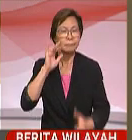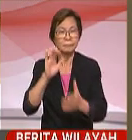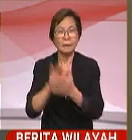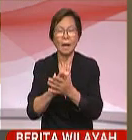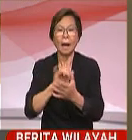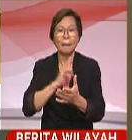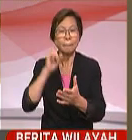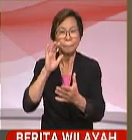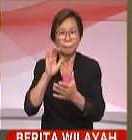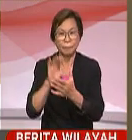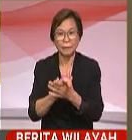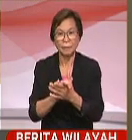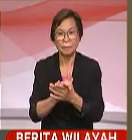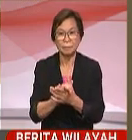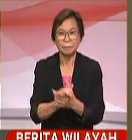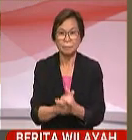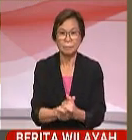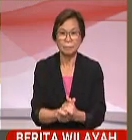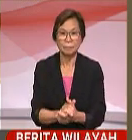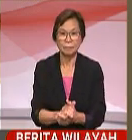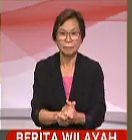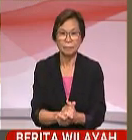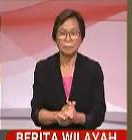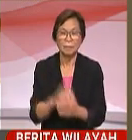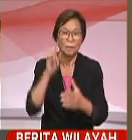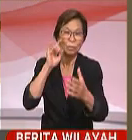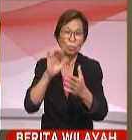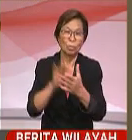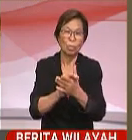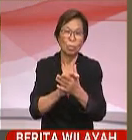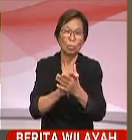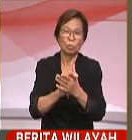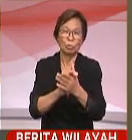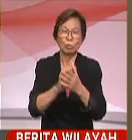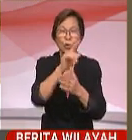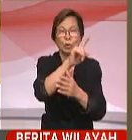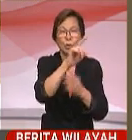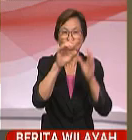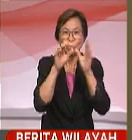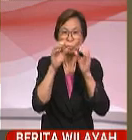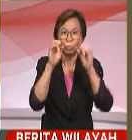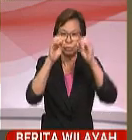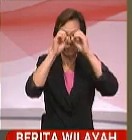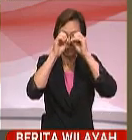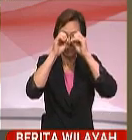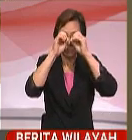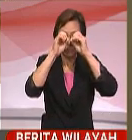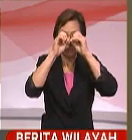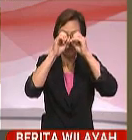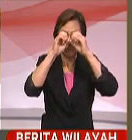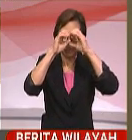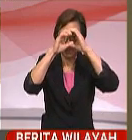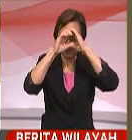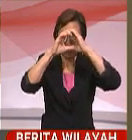So I believe they will call by Zoom lah, yeah. They will go by handphone to wish, yeah,